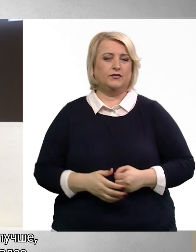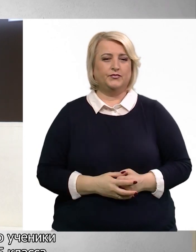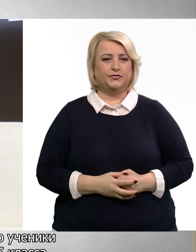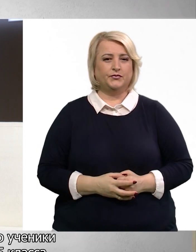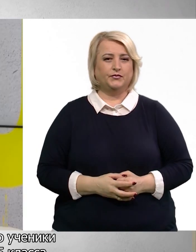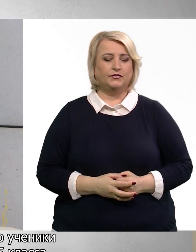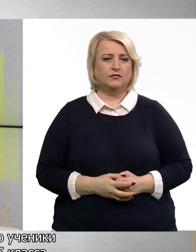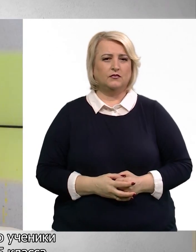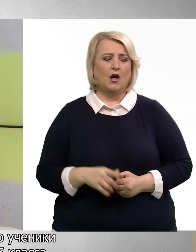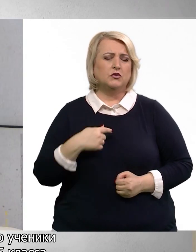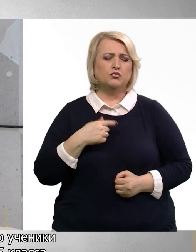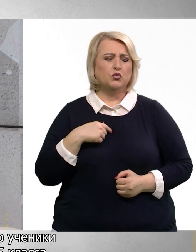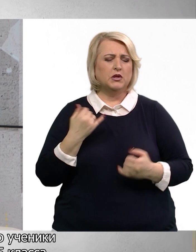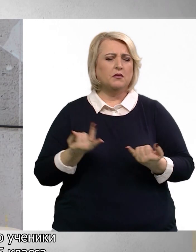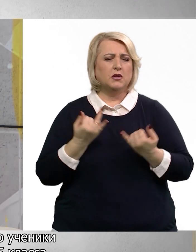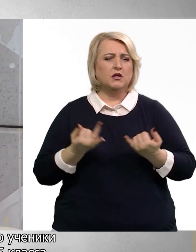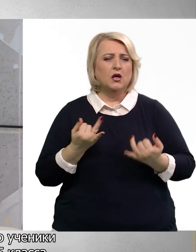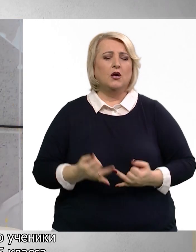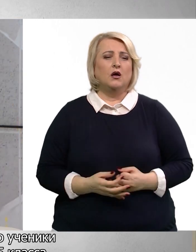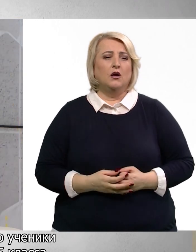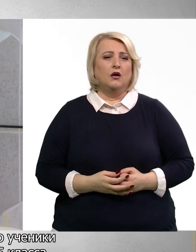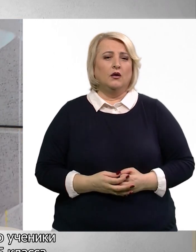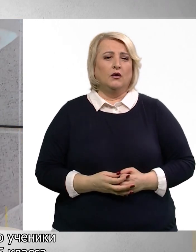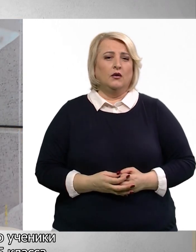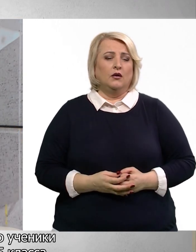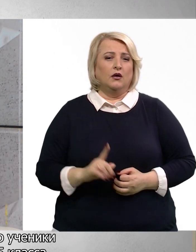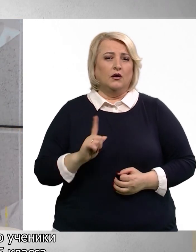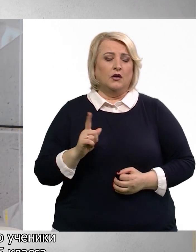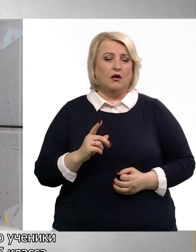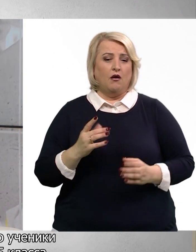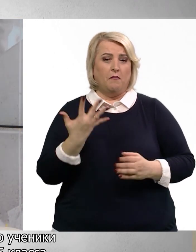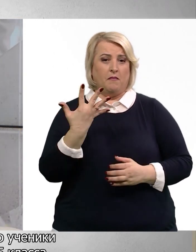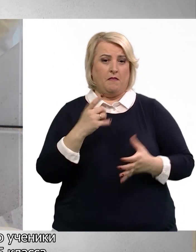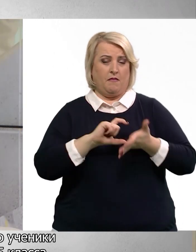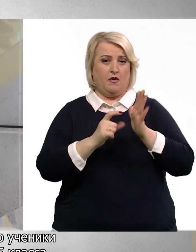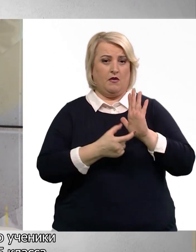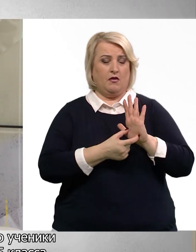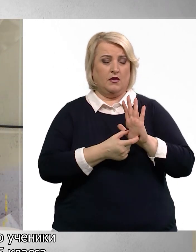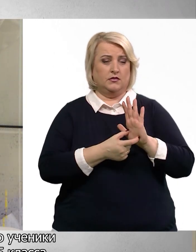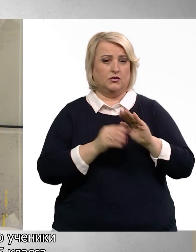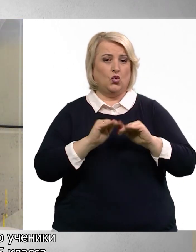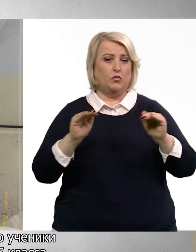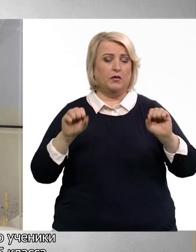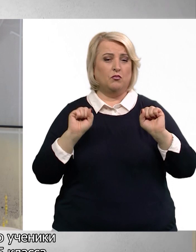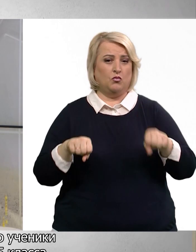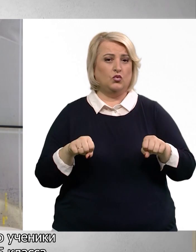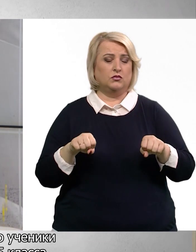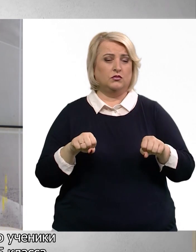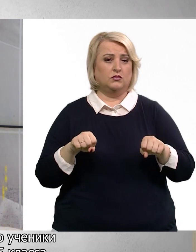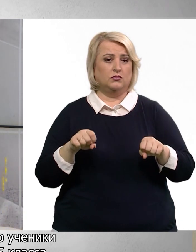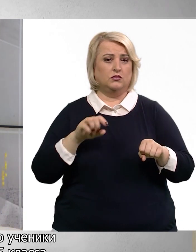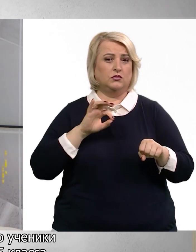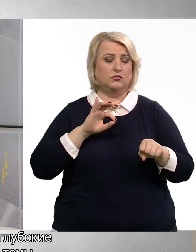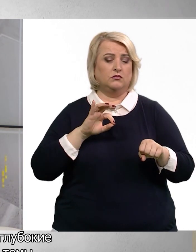departe. Ce m-a impresionat pe mine este că din clasa 5-a copiii pot accesa